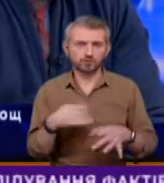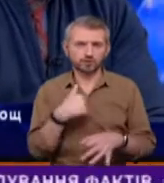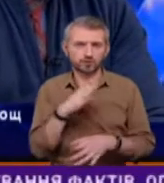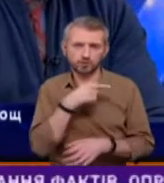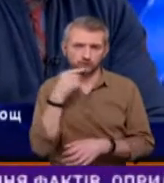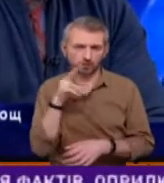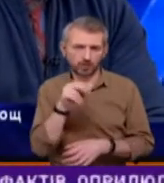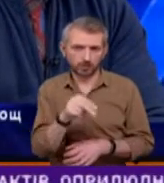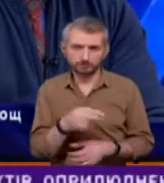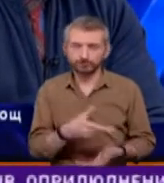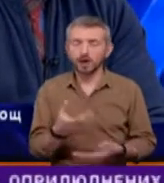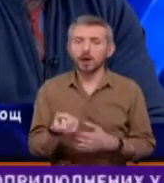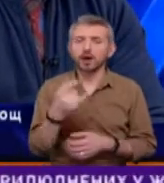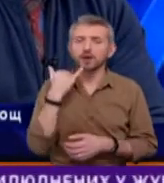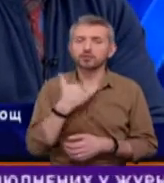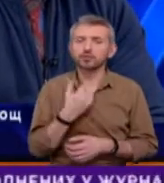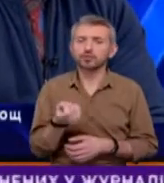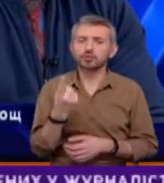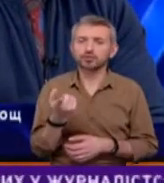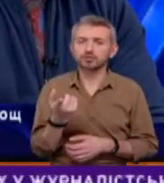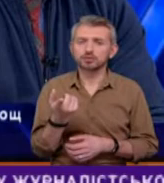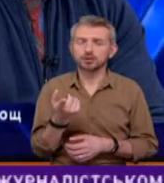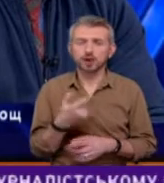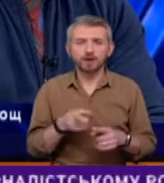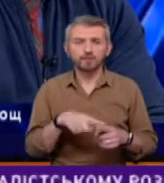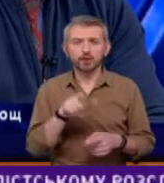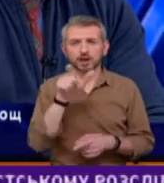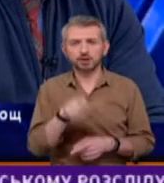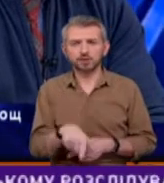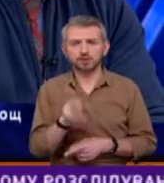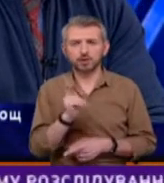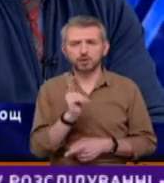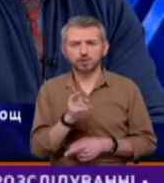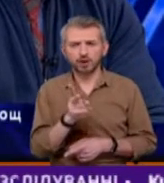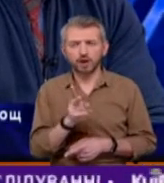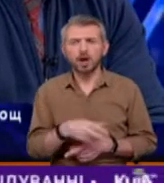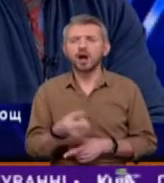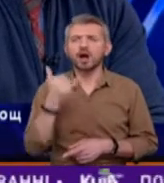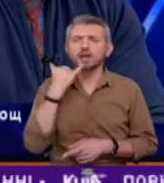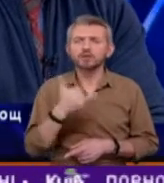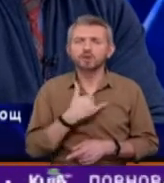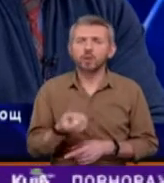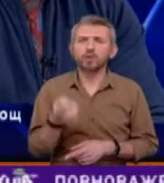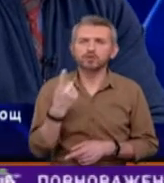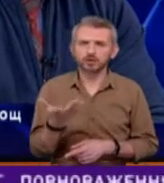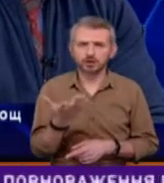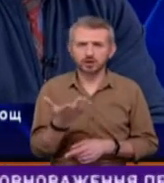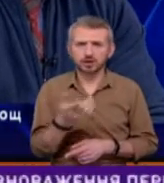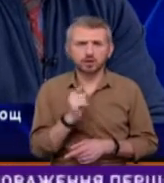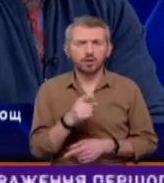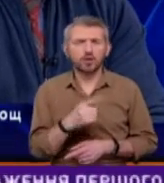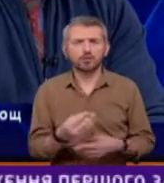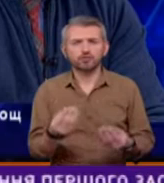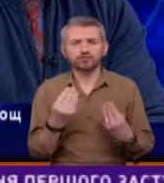на російській мові. А звідки дзвоните до нас? Вот этот господин, который... А звідки ви дзвоните до нас? Чекайте, пане Ігор. У нього був